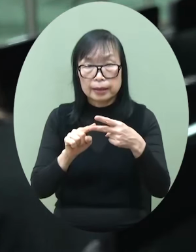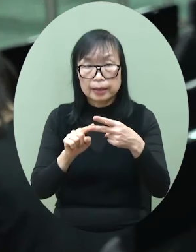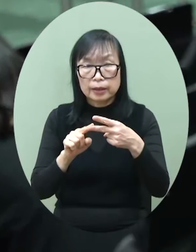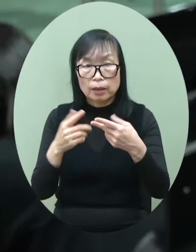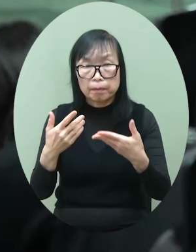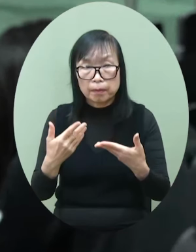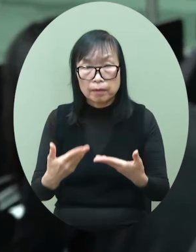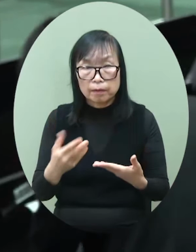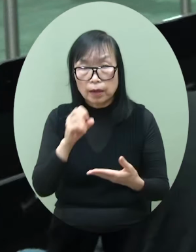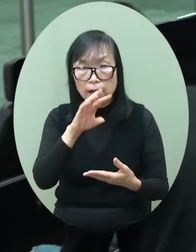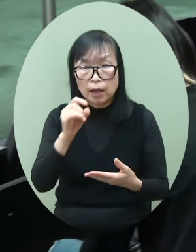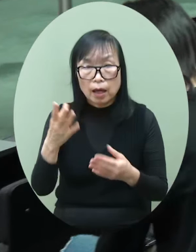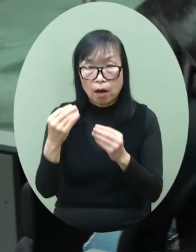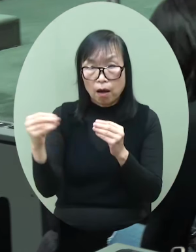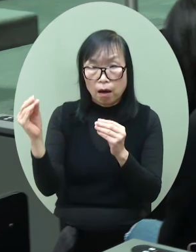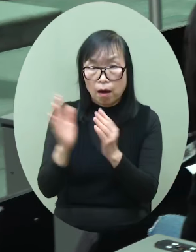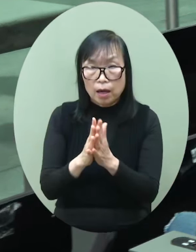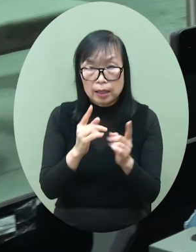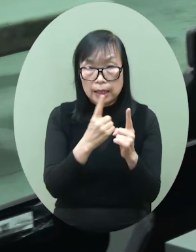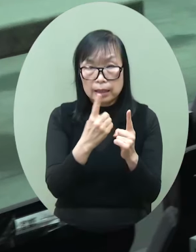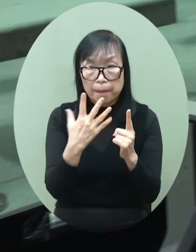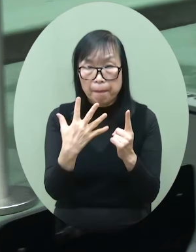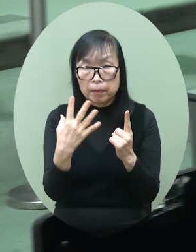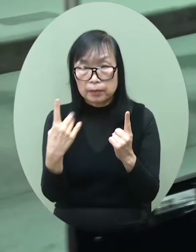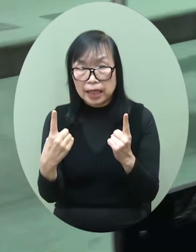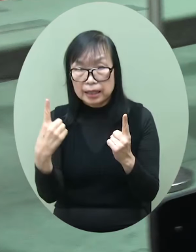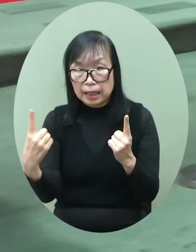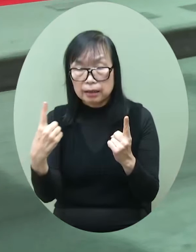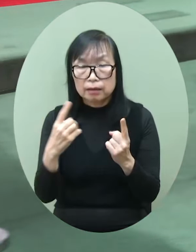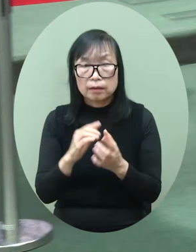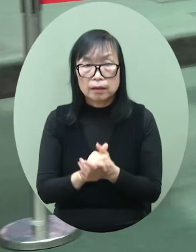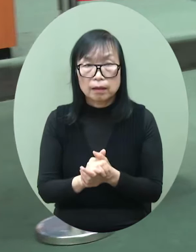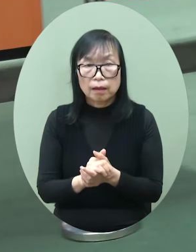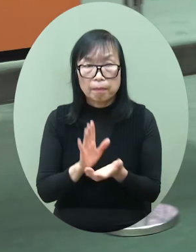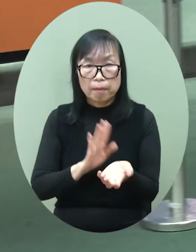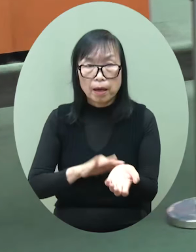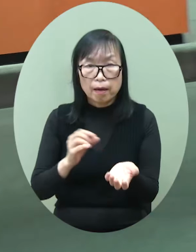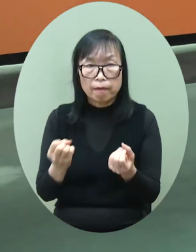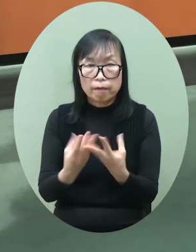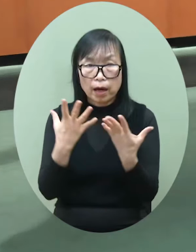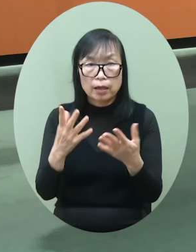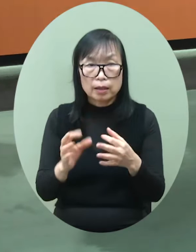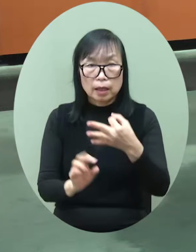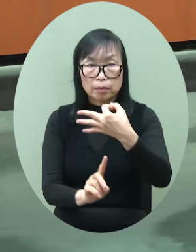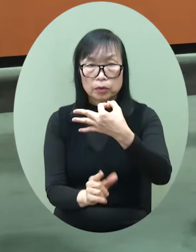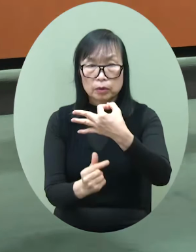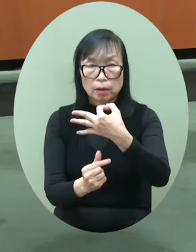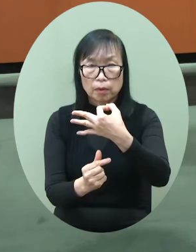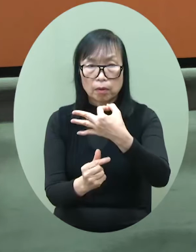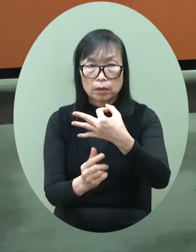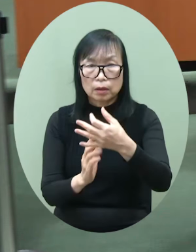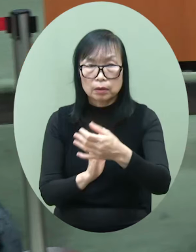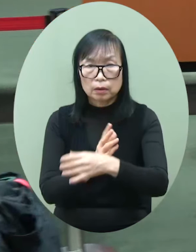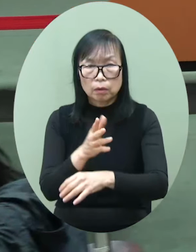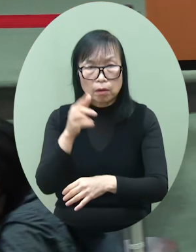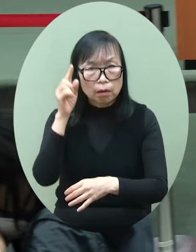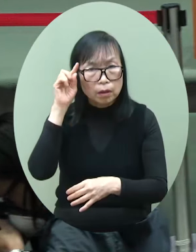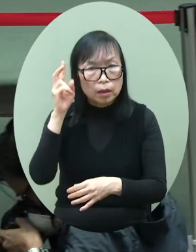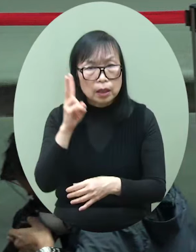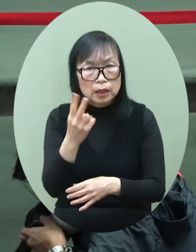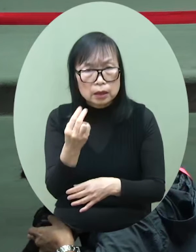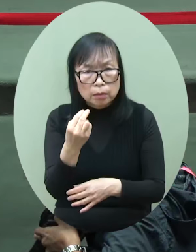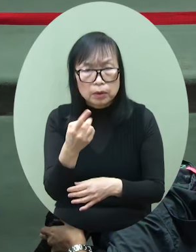今天另外看到一宗輸入個案11511編號發病日期是3月10日其實已經過了21日的檢疫